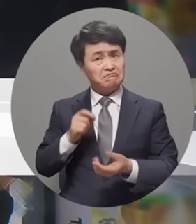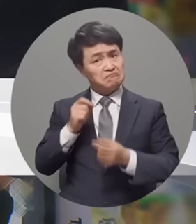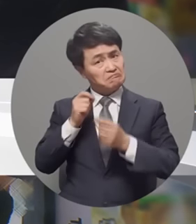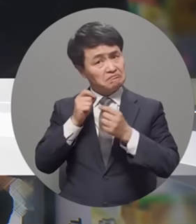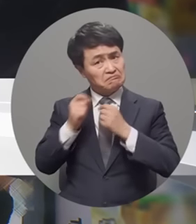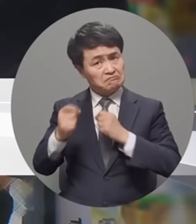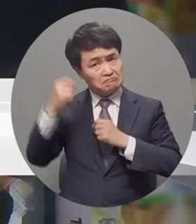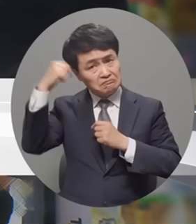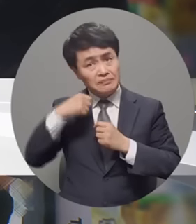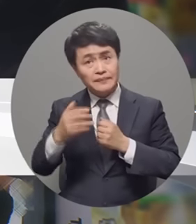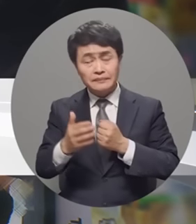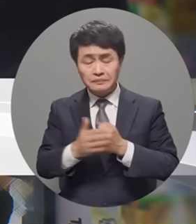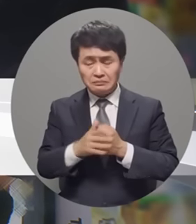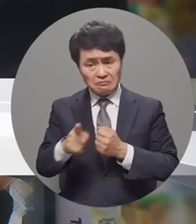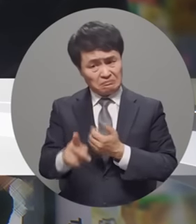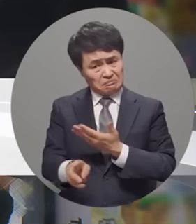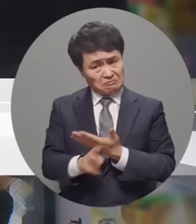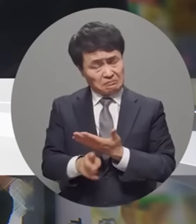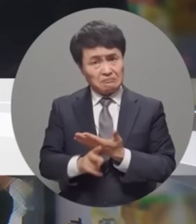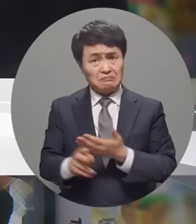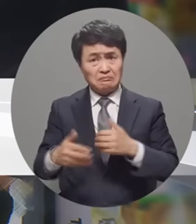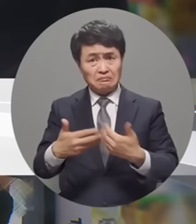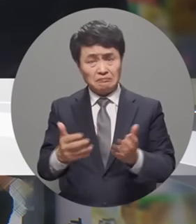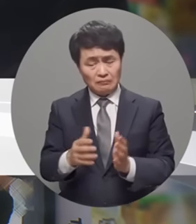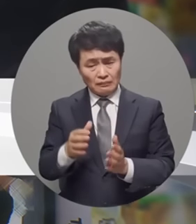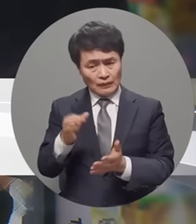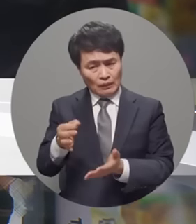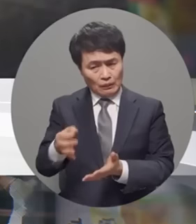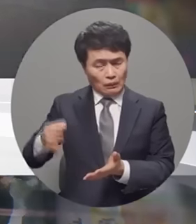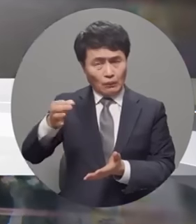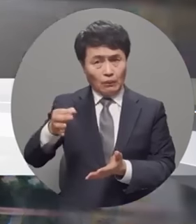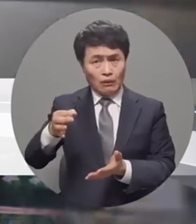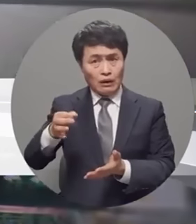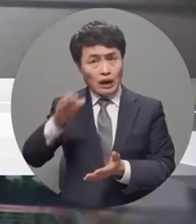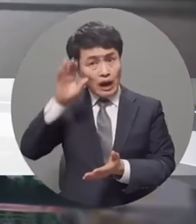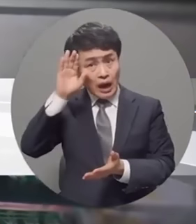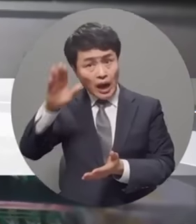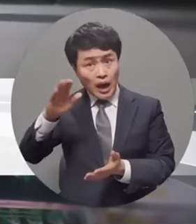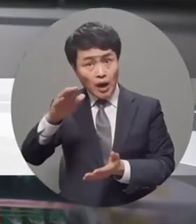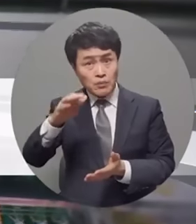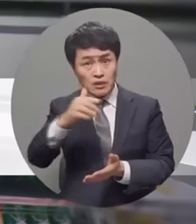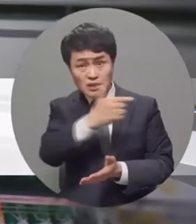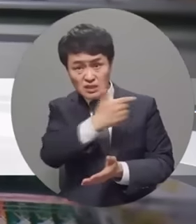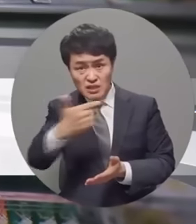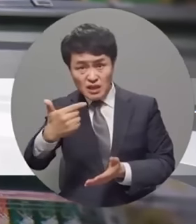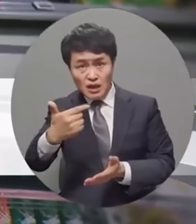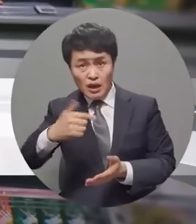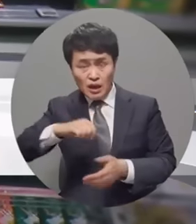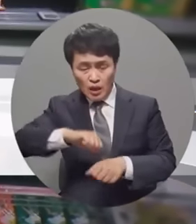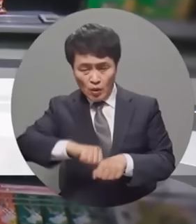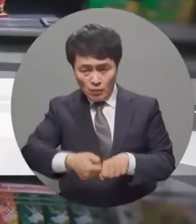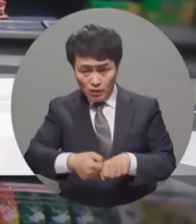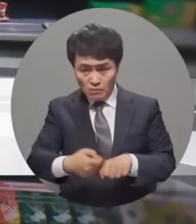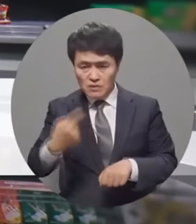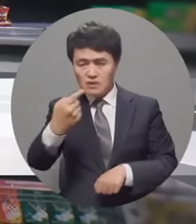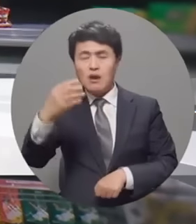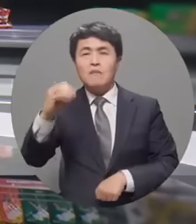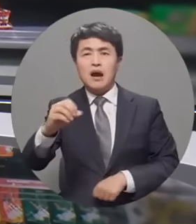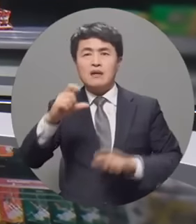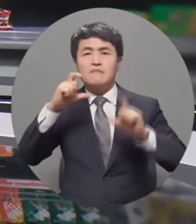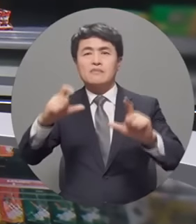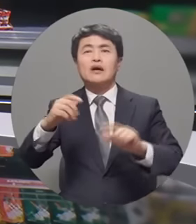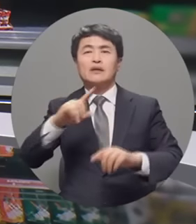있죠. 이렇게 변칙적으로 가격을 올리는 행위에 대해서 앞으로는 최고 1천만 원의 과태료가 부과될 예정입니다.